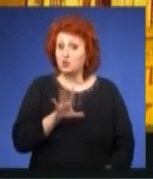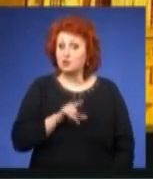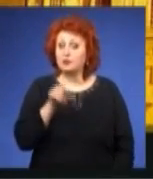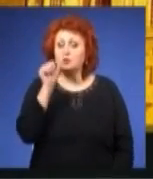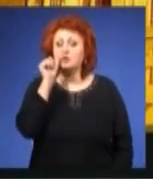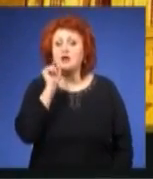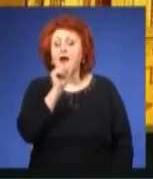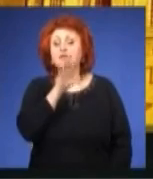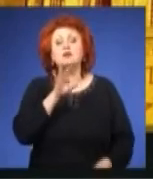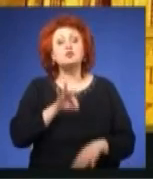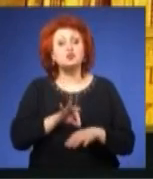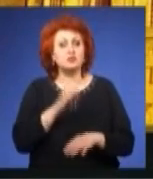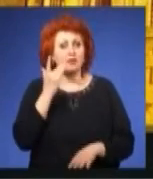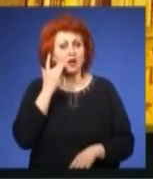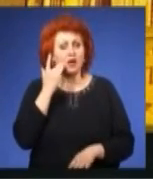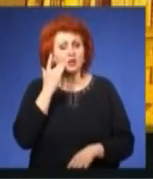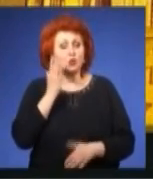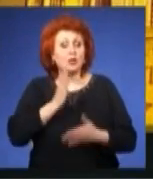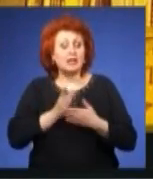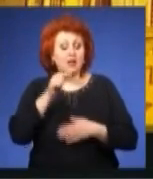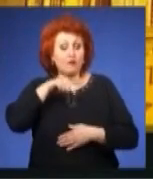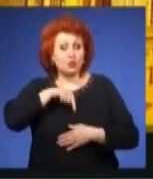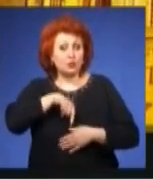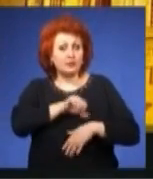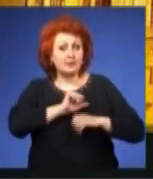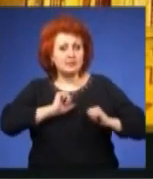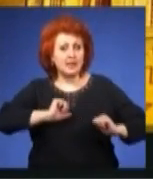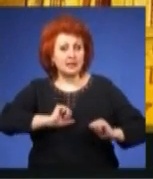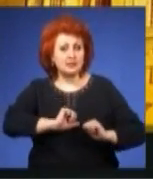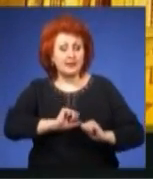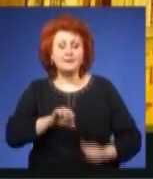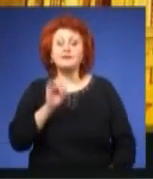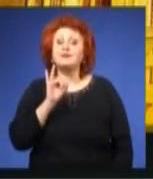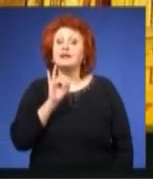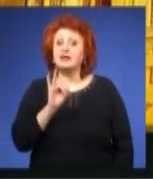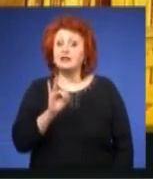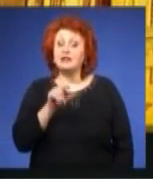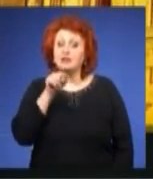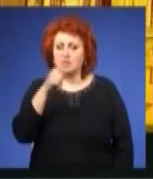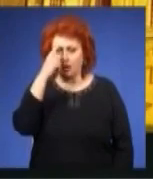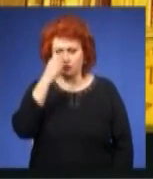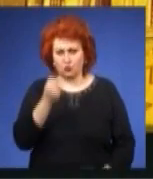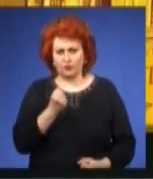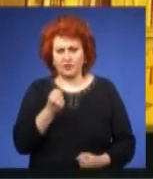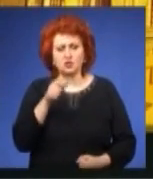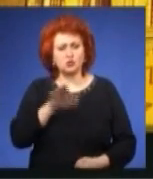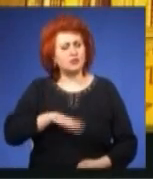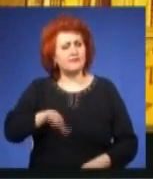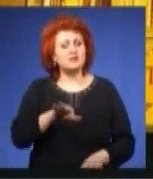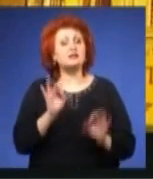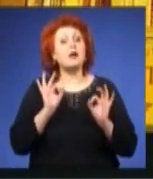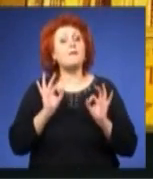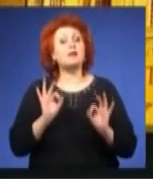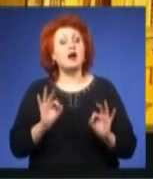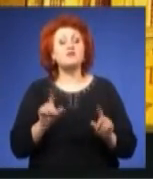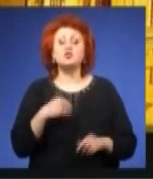быть может, то тайное чувство, которое гнездится в глубине сердца. И прежде всего, та уверенность, что ты